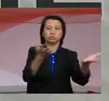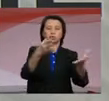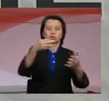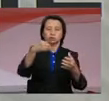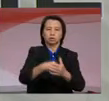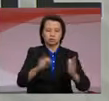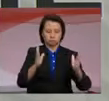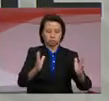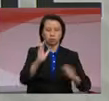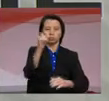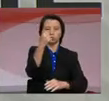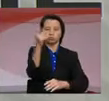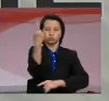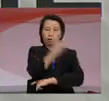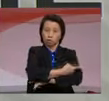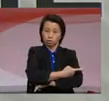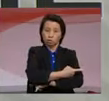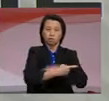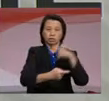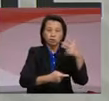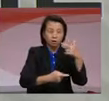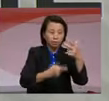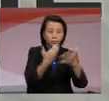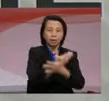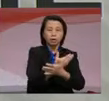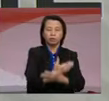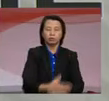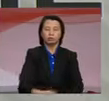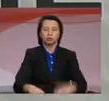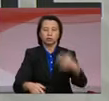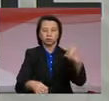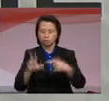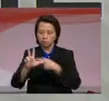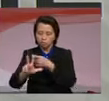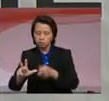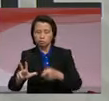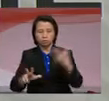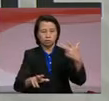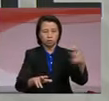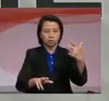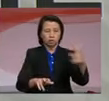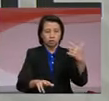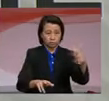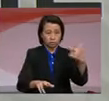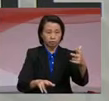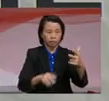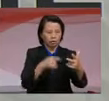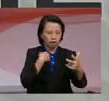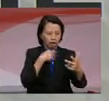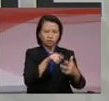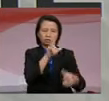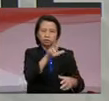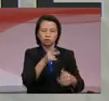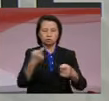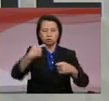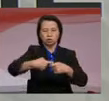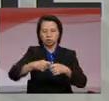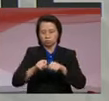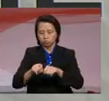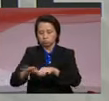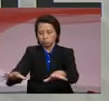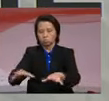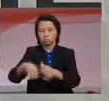dalam tempoh 10 hari kebelakangan ini. Tiga kluster daripada 13 kluster ini adalah berkaitan dengan penularan